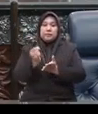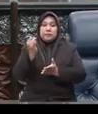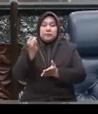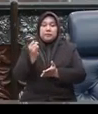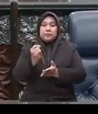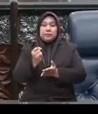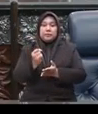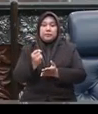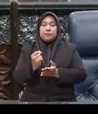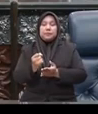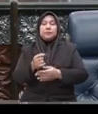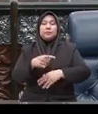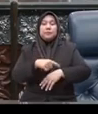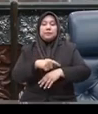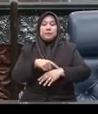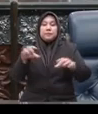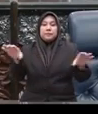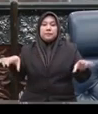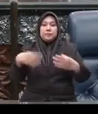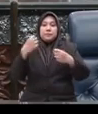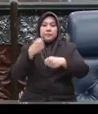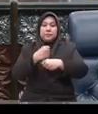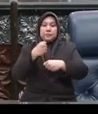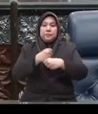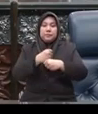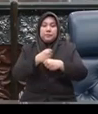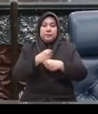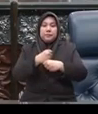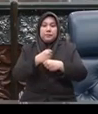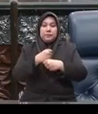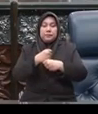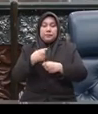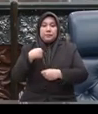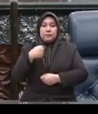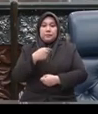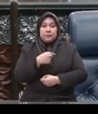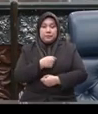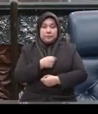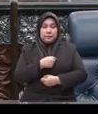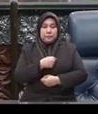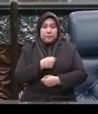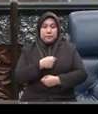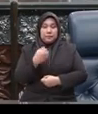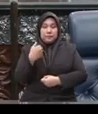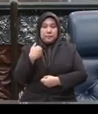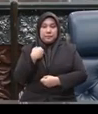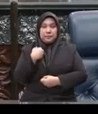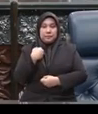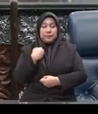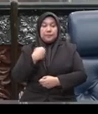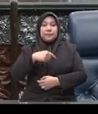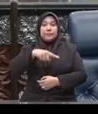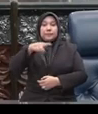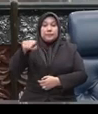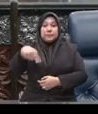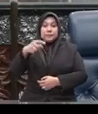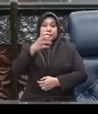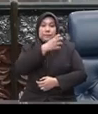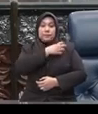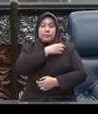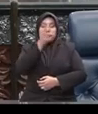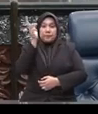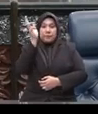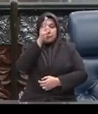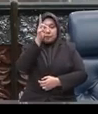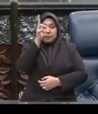ketika menjalankan tugas itu pun ada juga di kalangan gagal kerajaan